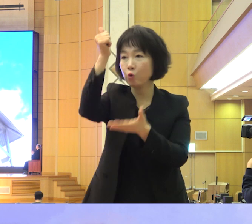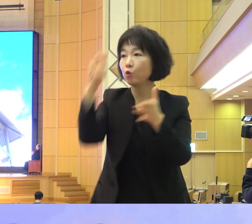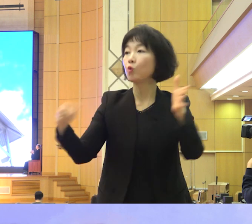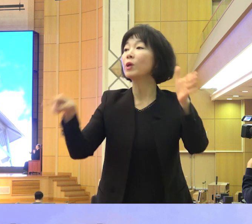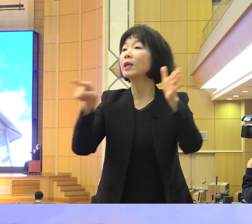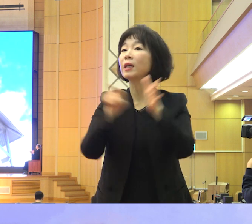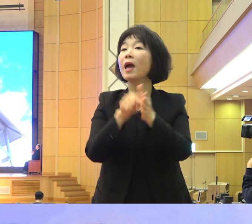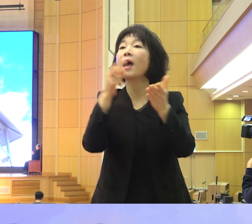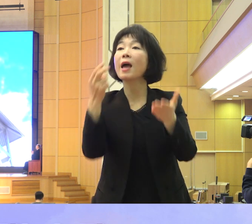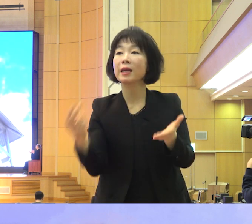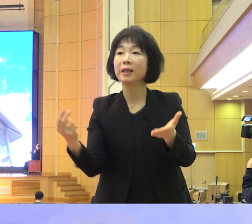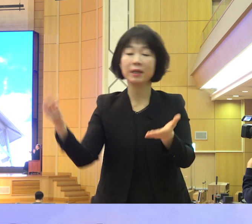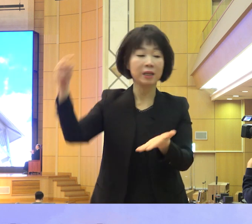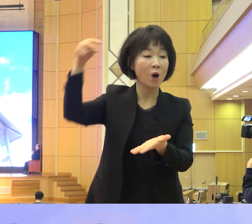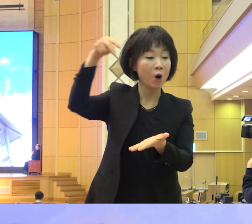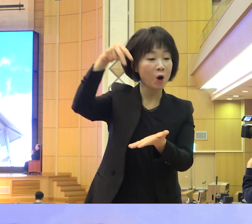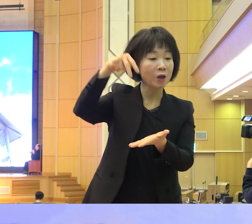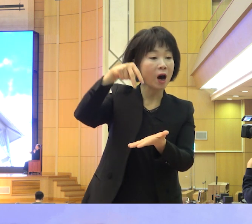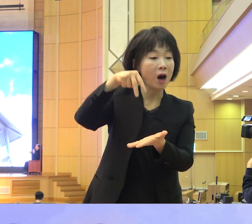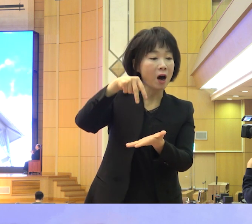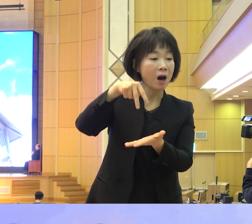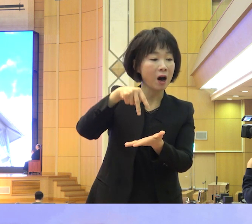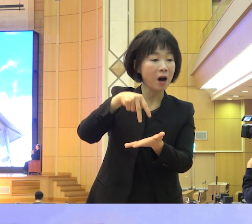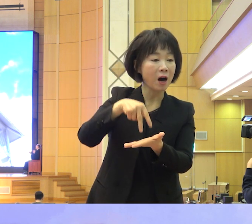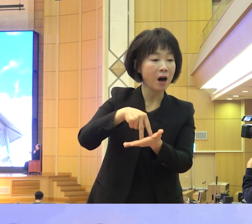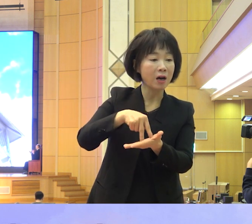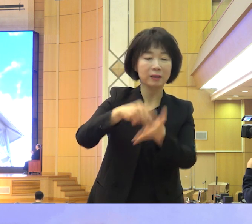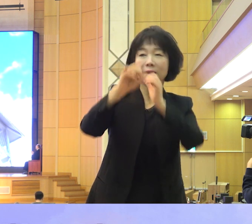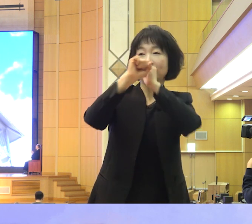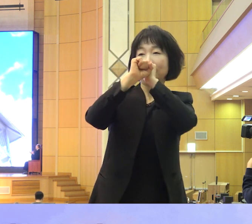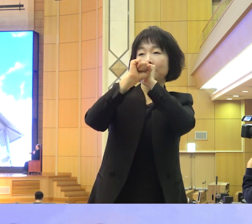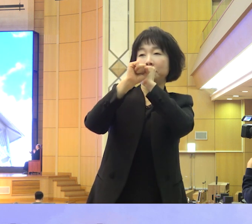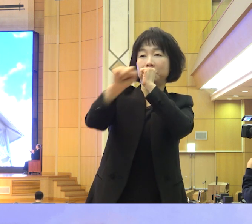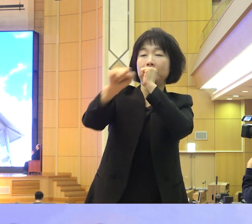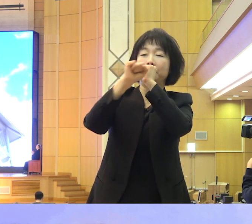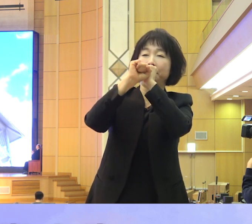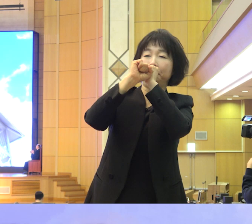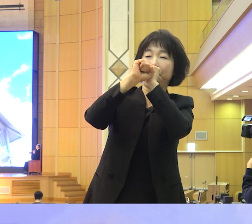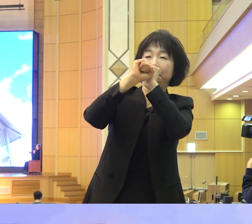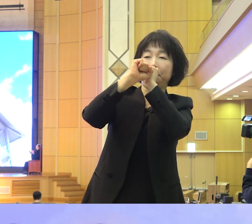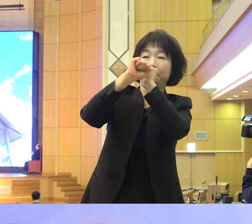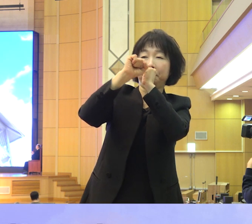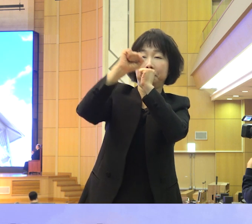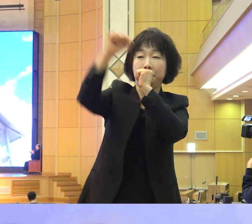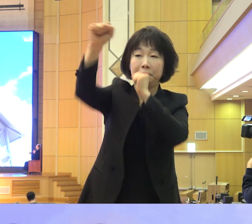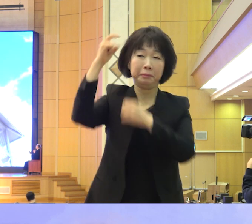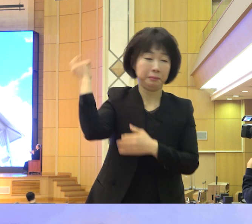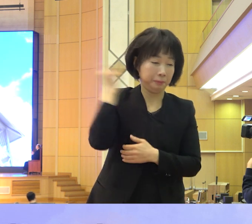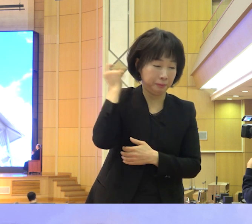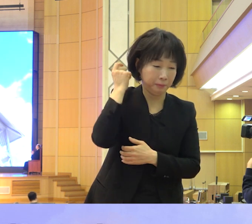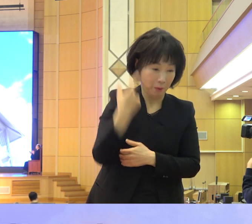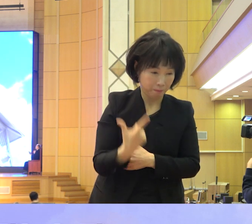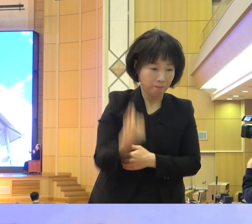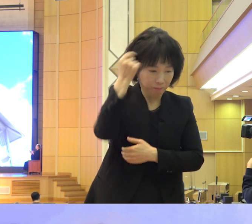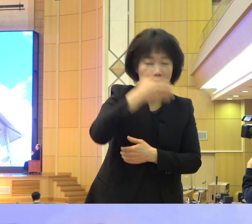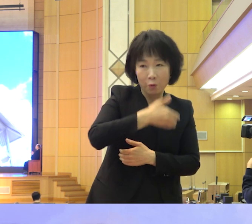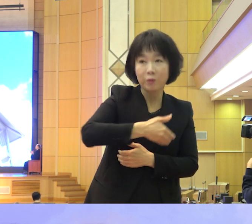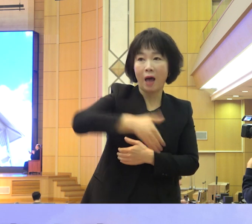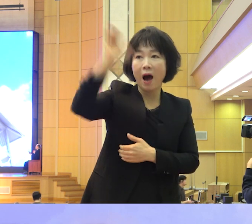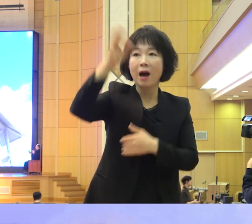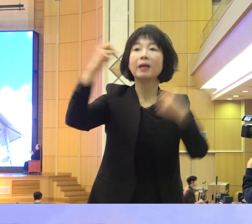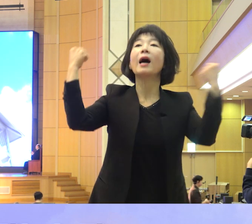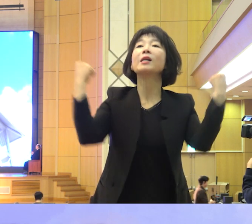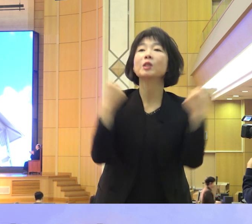군병들아 주 위에 일어나 그 나팔 소리 듣고